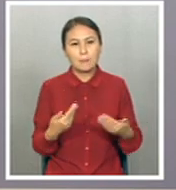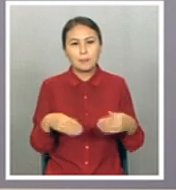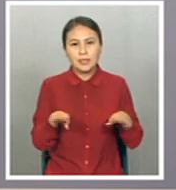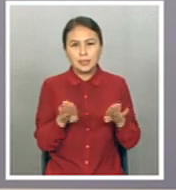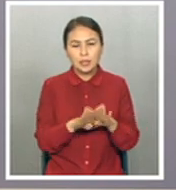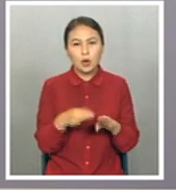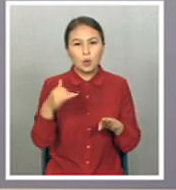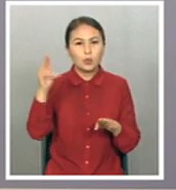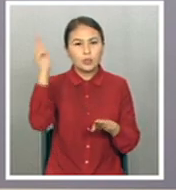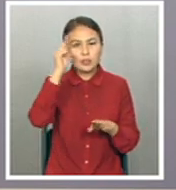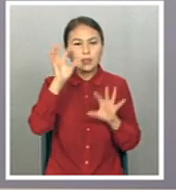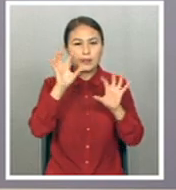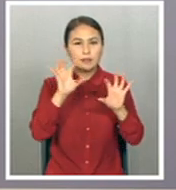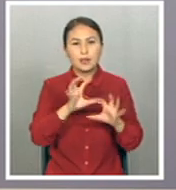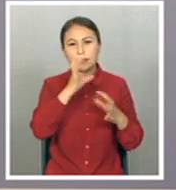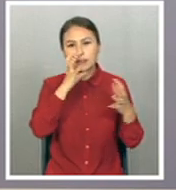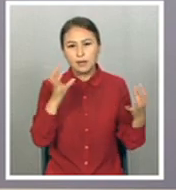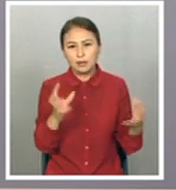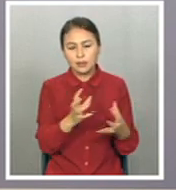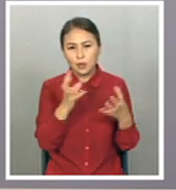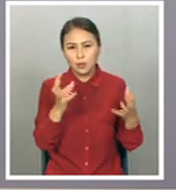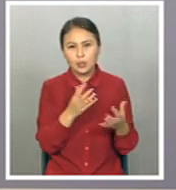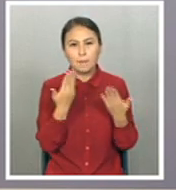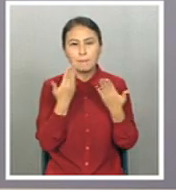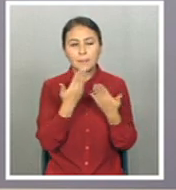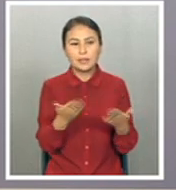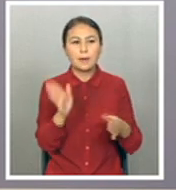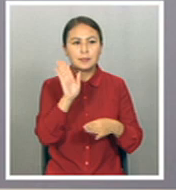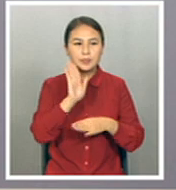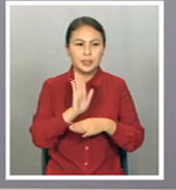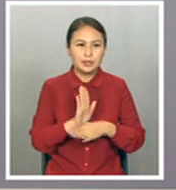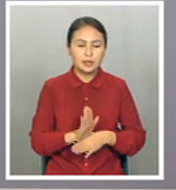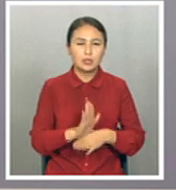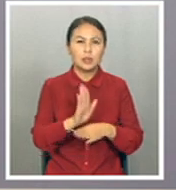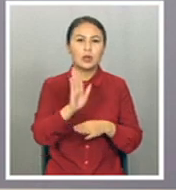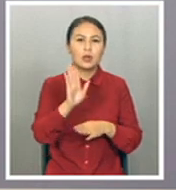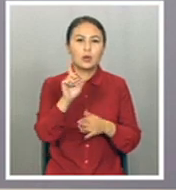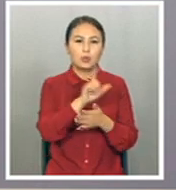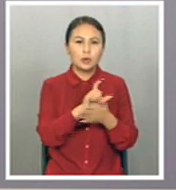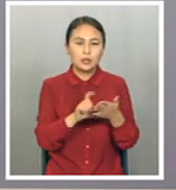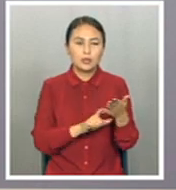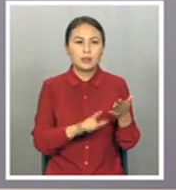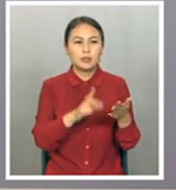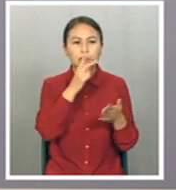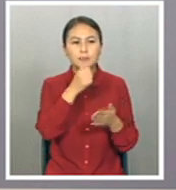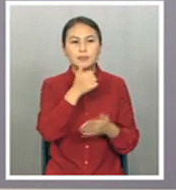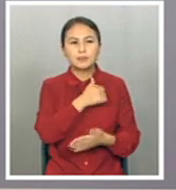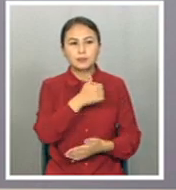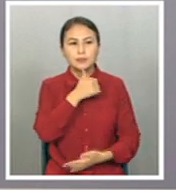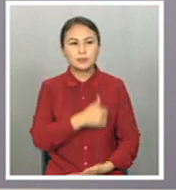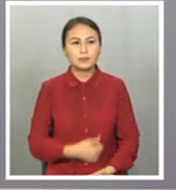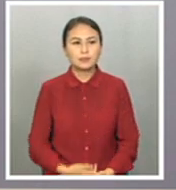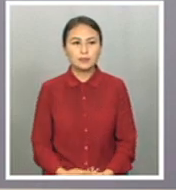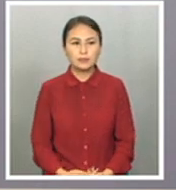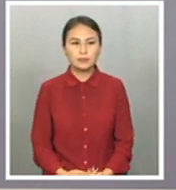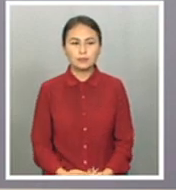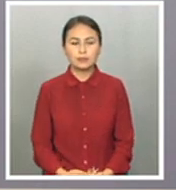осы заңдылықтарды сақтай отырып, мына берілген өлең құрылысына талдау жасаңыздар.